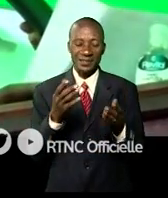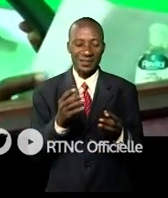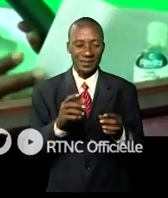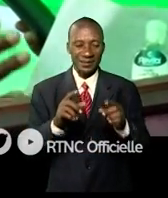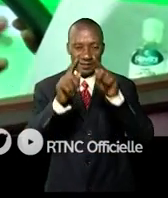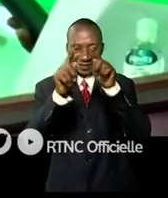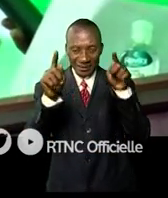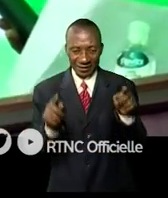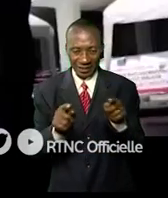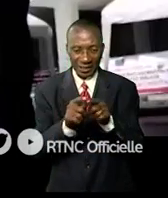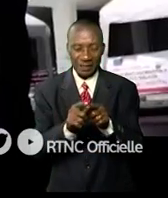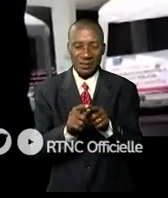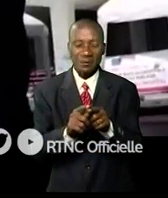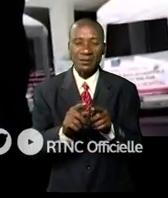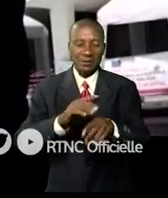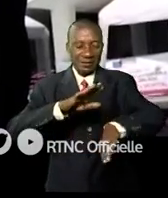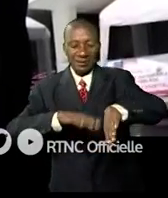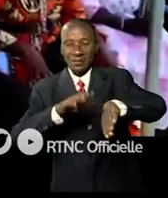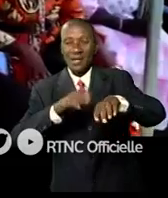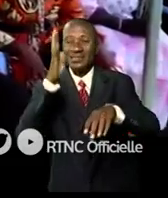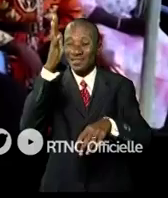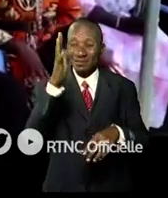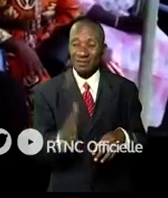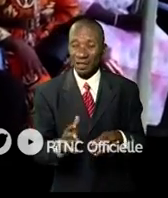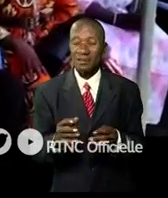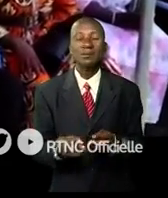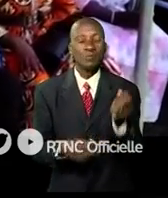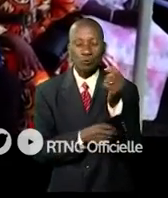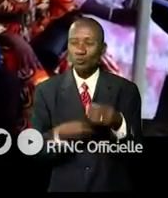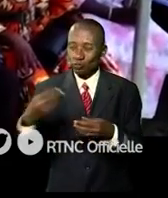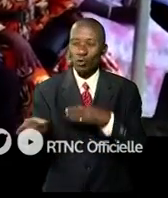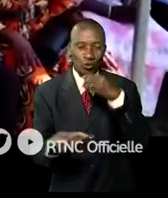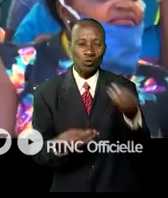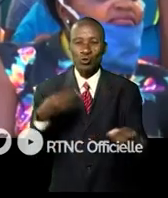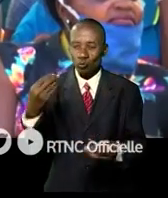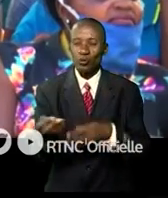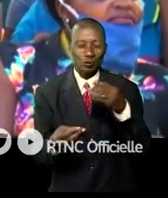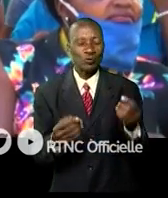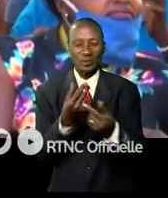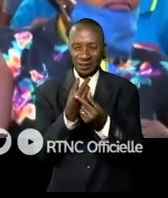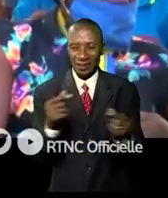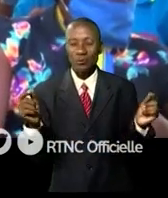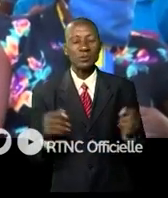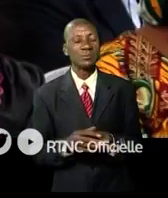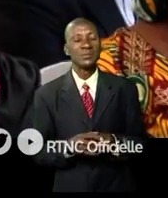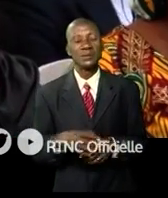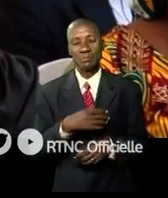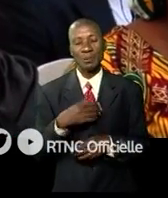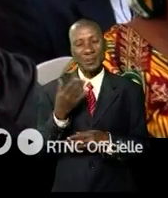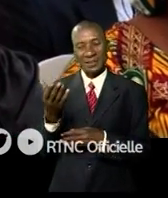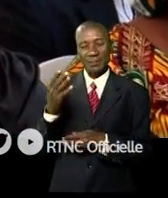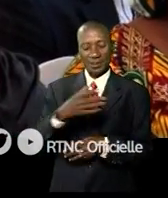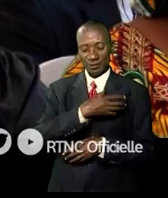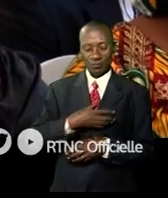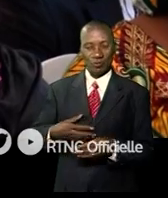docteur Jeff Ntalaja, médecin directeur du centre hospitalier Initiative Plus, a demandé au bourgmestre de la commune de Lantélé, Augustin